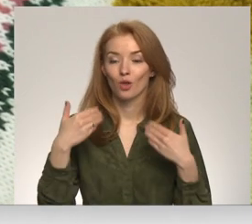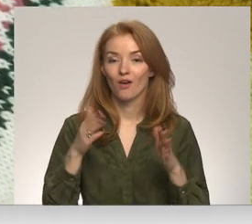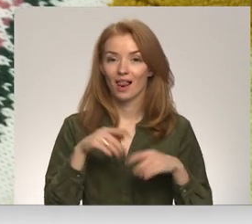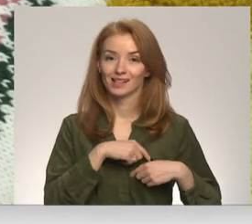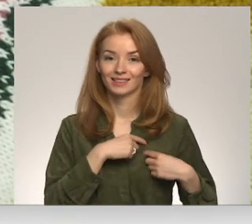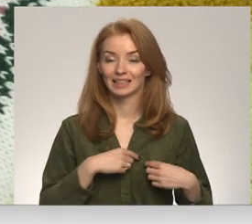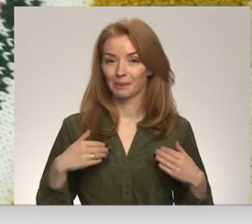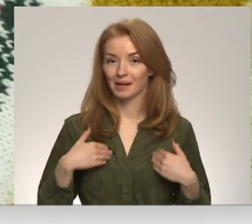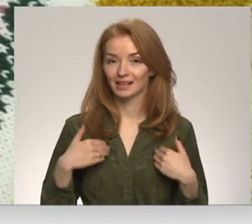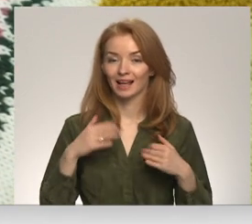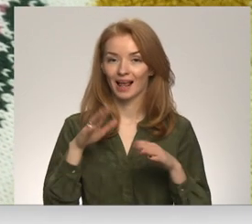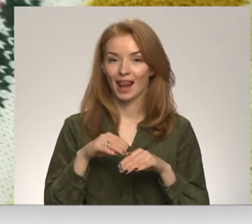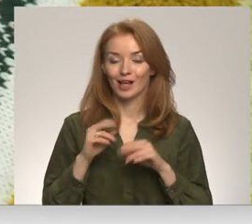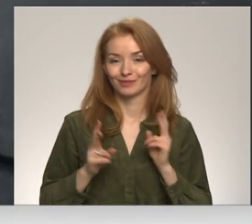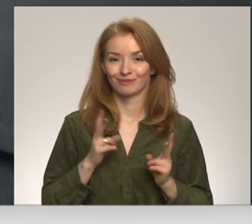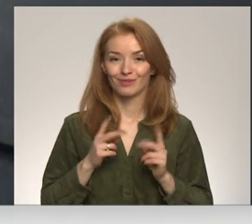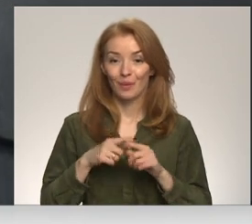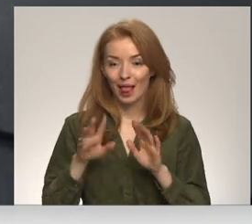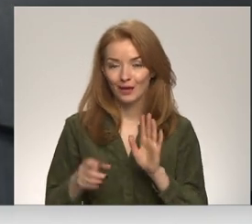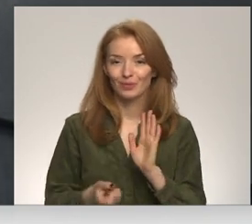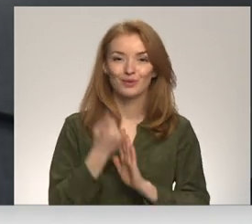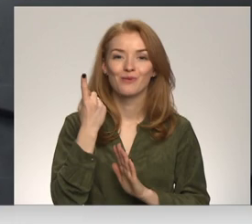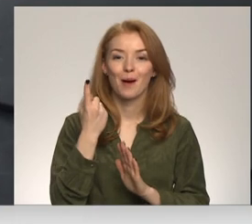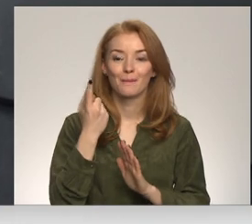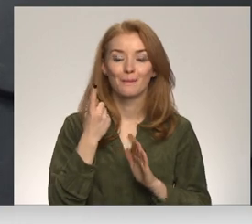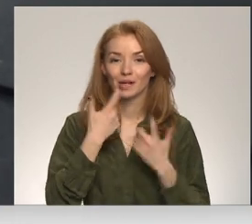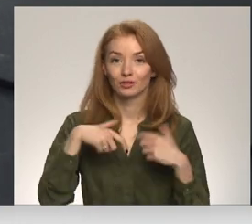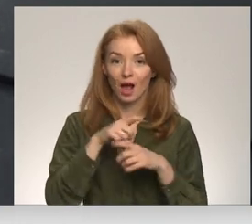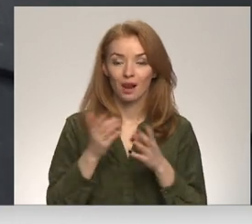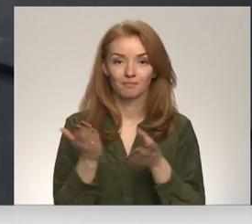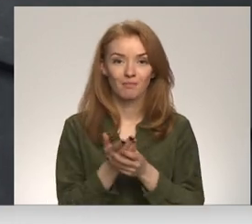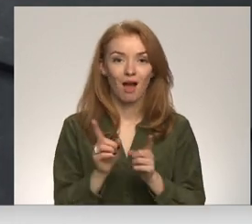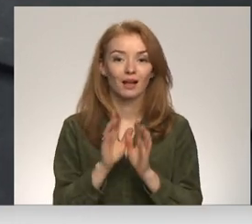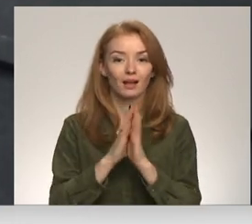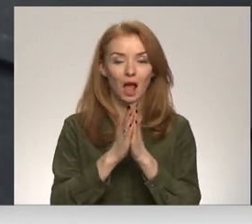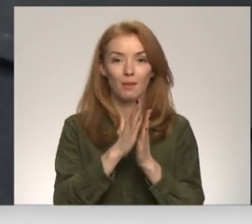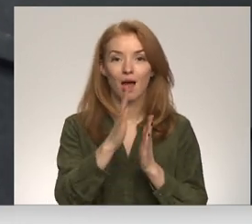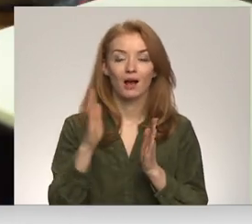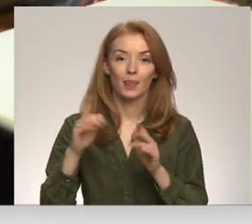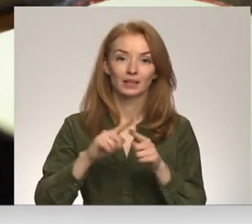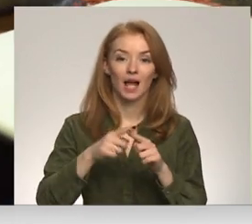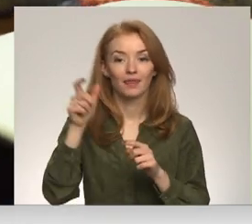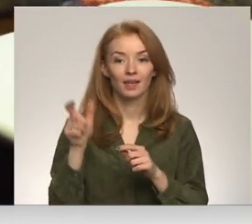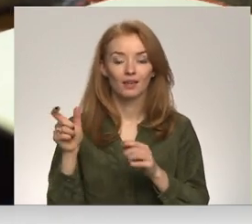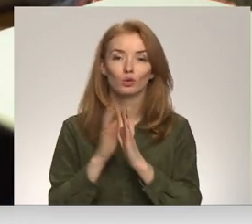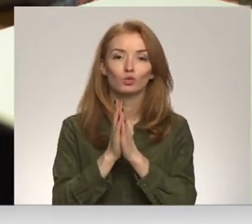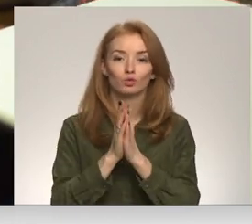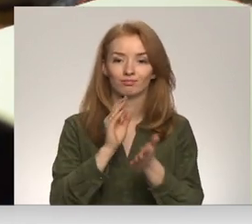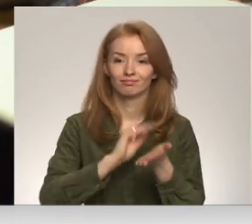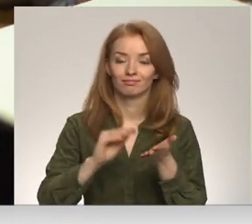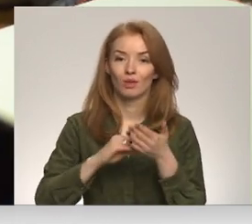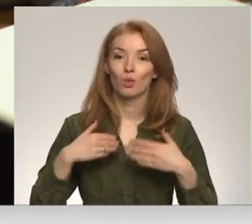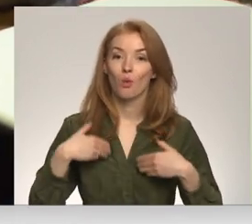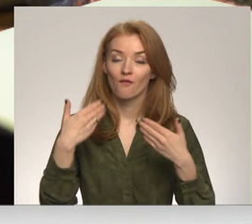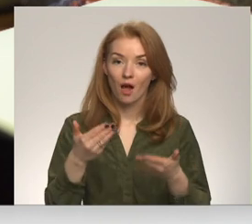gavilē, lai adatiņas skrien un lai top. Līdz ar šalli ceļo arī grāmata, kurā katrs adītājs aicināts atstāt novēlējumu,